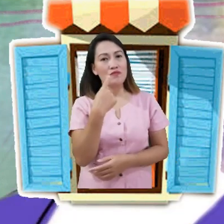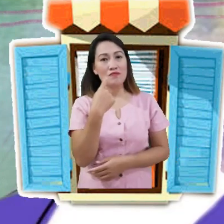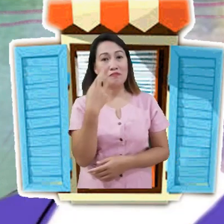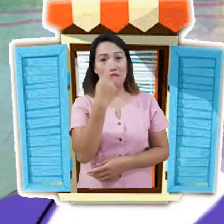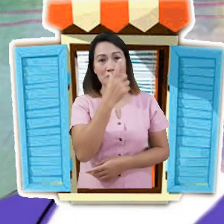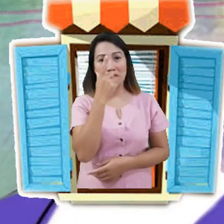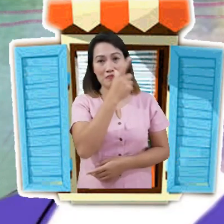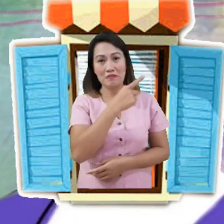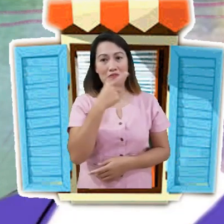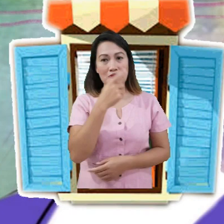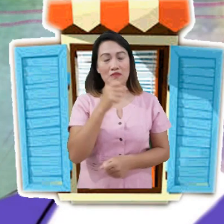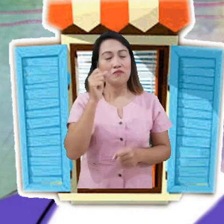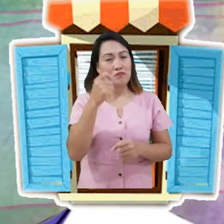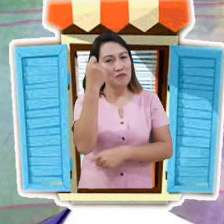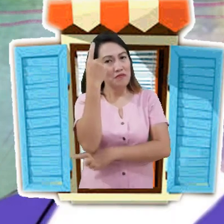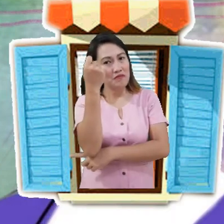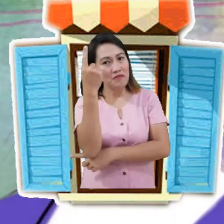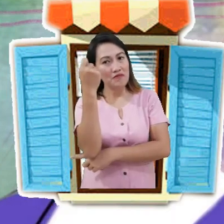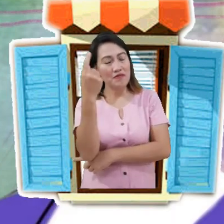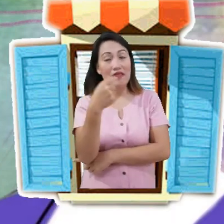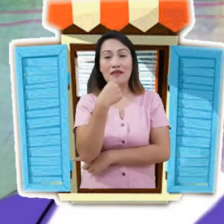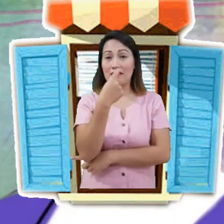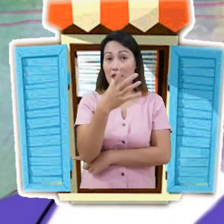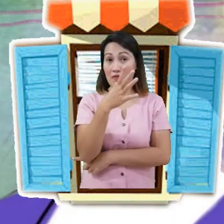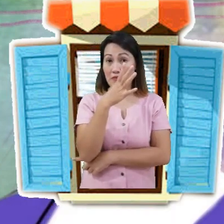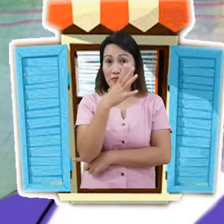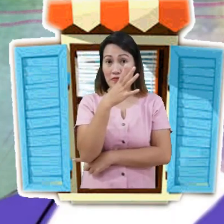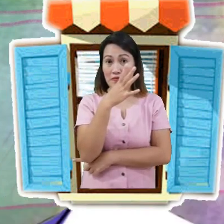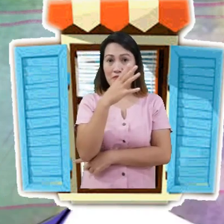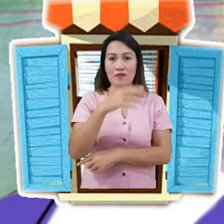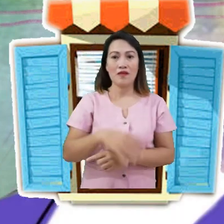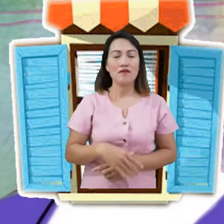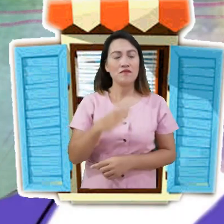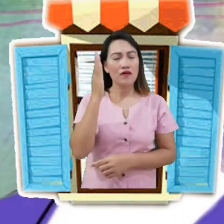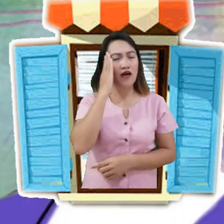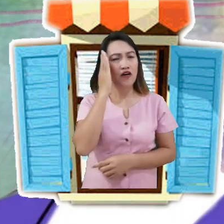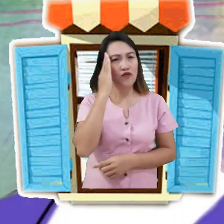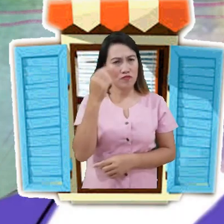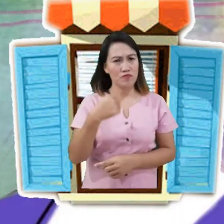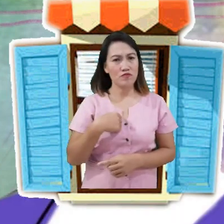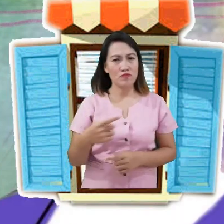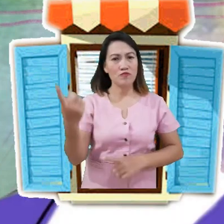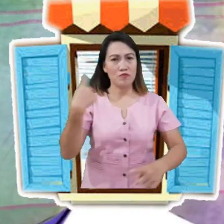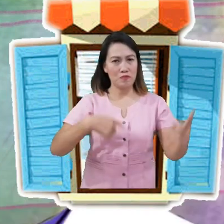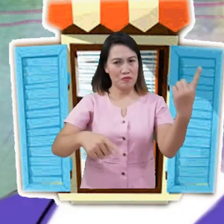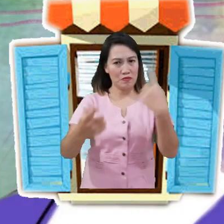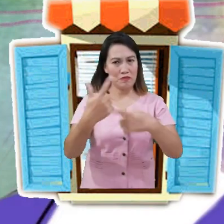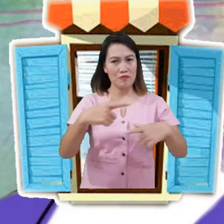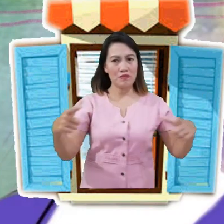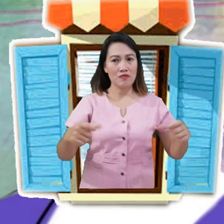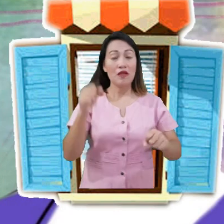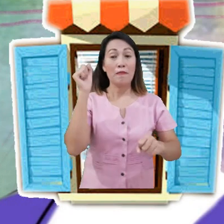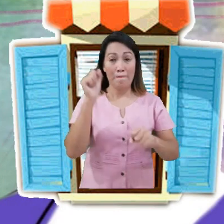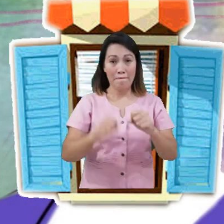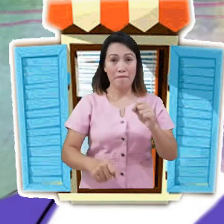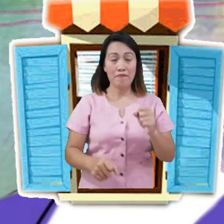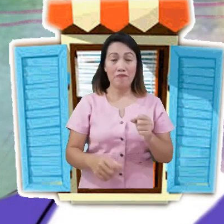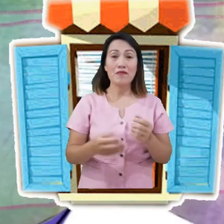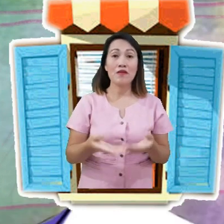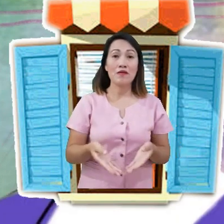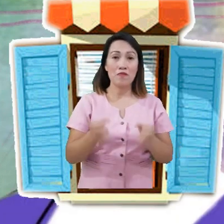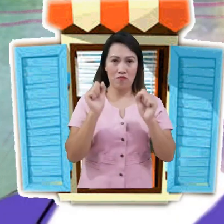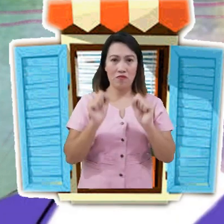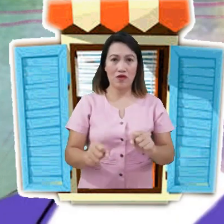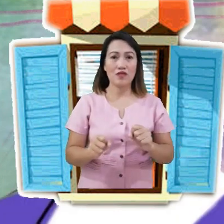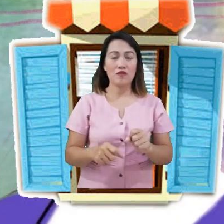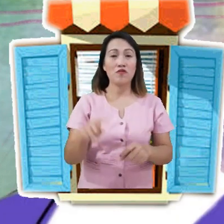naiintindihan. Wika ni nanay. Marunong ako ng kaunting sign language. Kung kaya't, maaari mo akong tanungin at kausapin